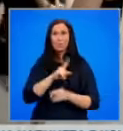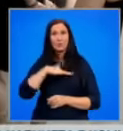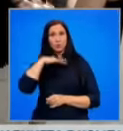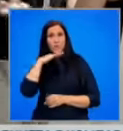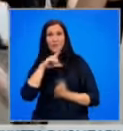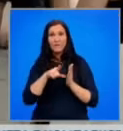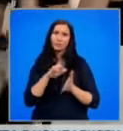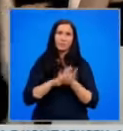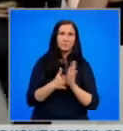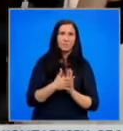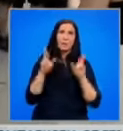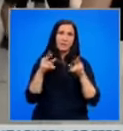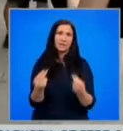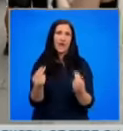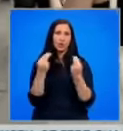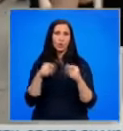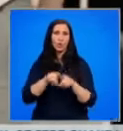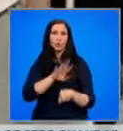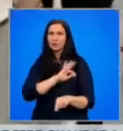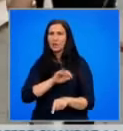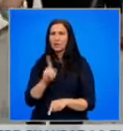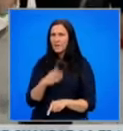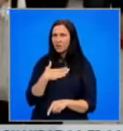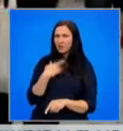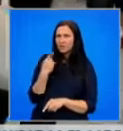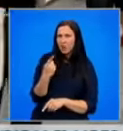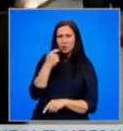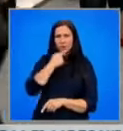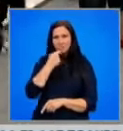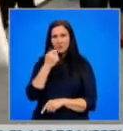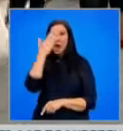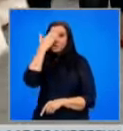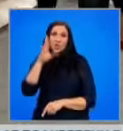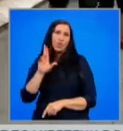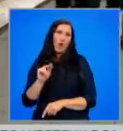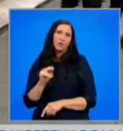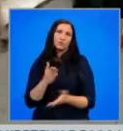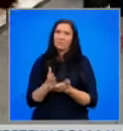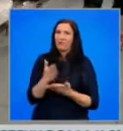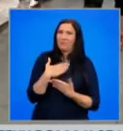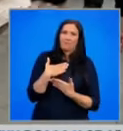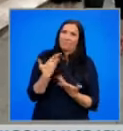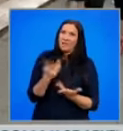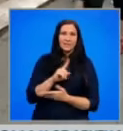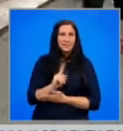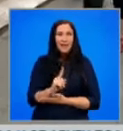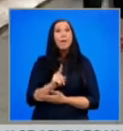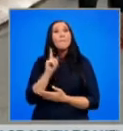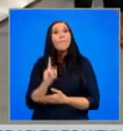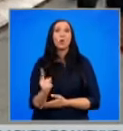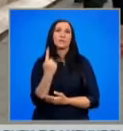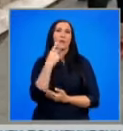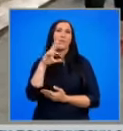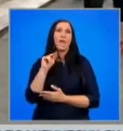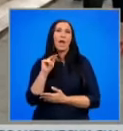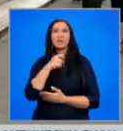най-доброто като резултати. А трябва ли да го има този изпит? Ами, честно казано, според нас не. И мога само да кажа,